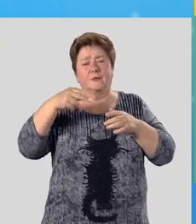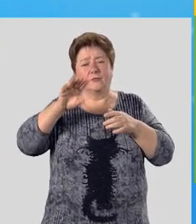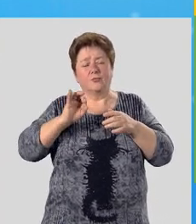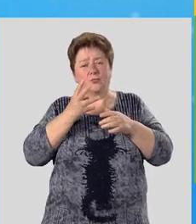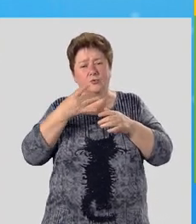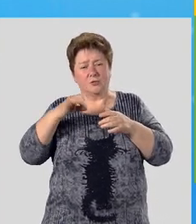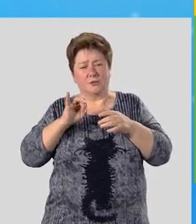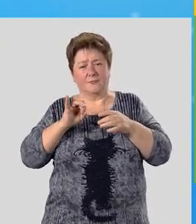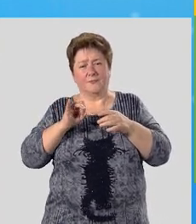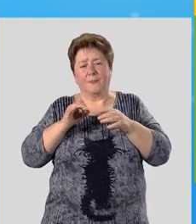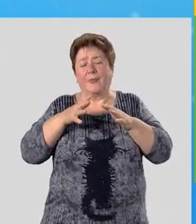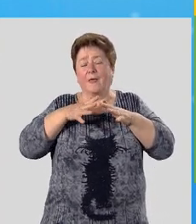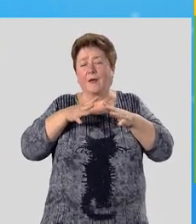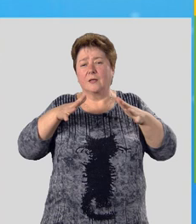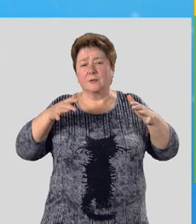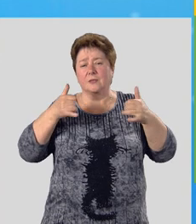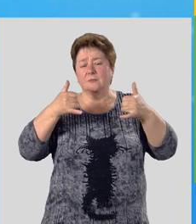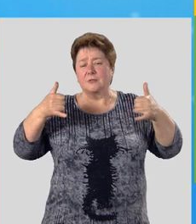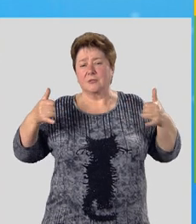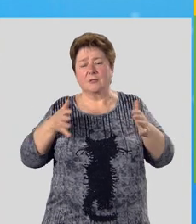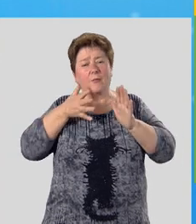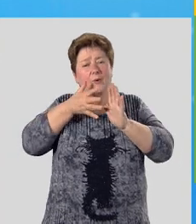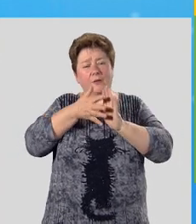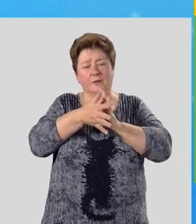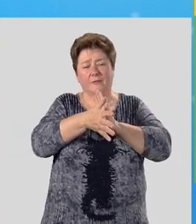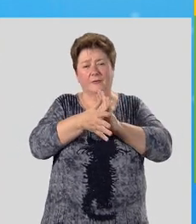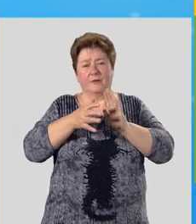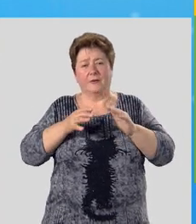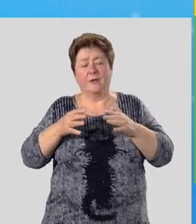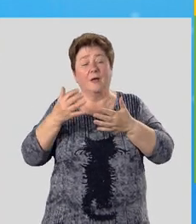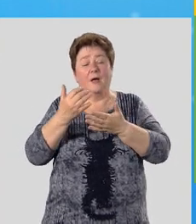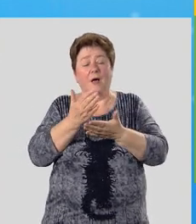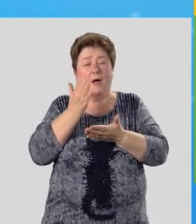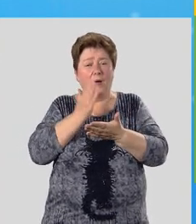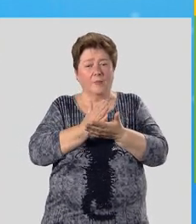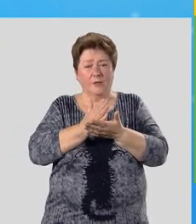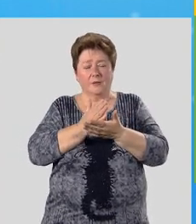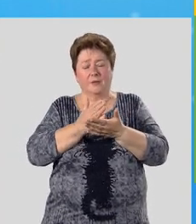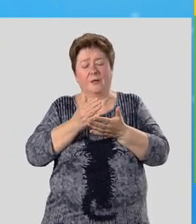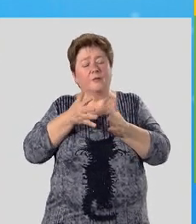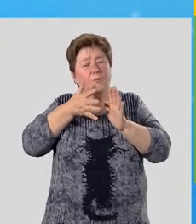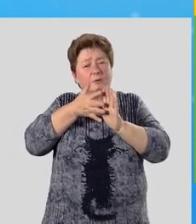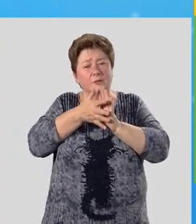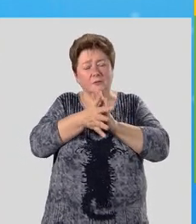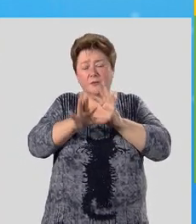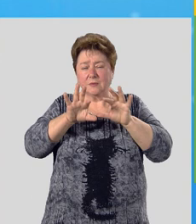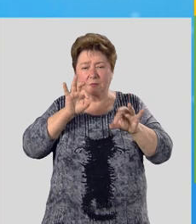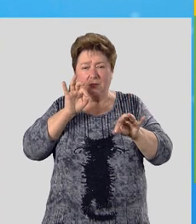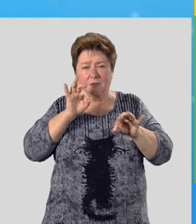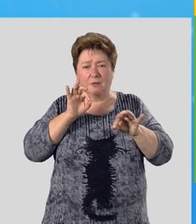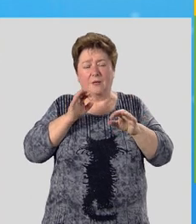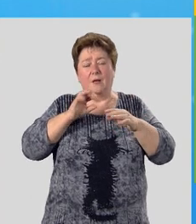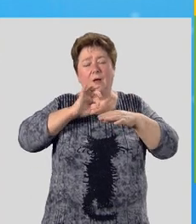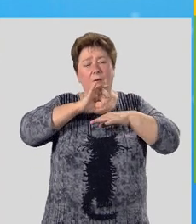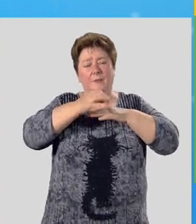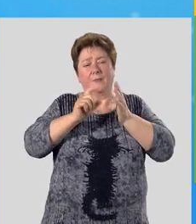латинского «diffusio» – распространение, проникновение. Обладая избирательной проницаемостью,